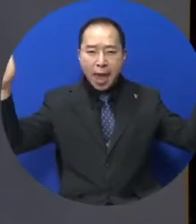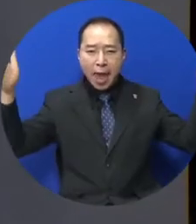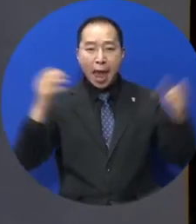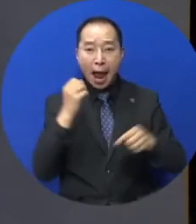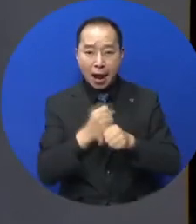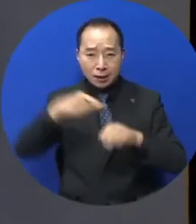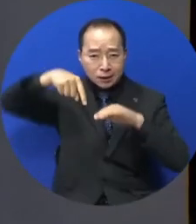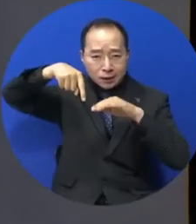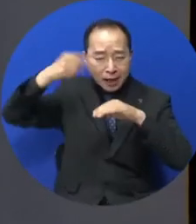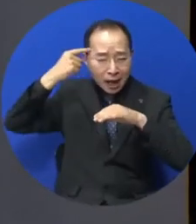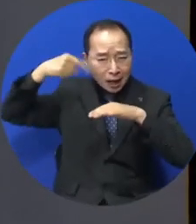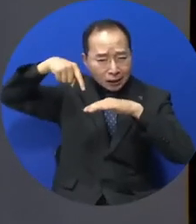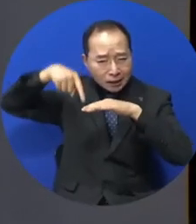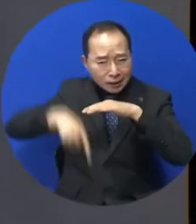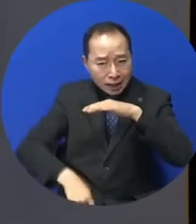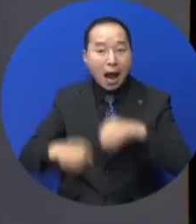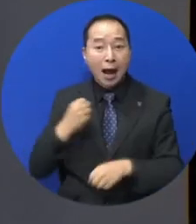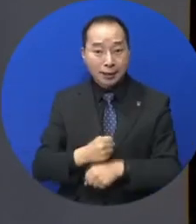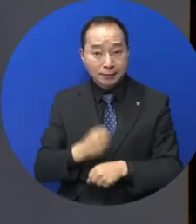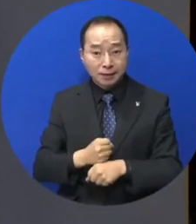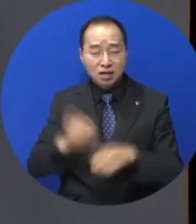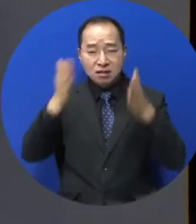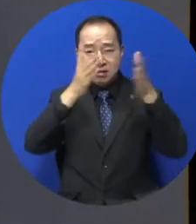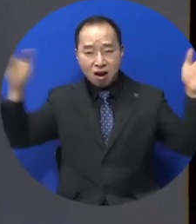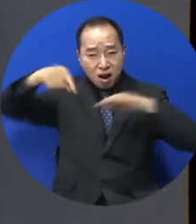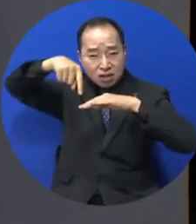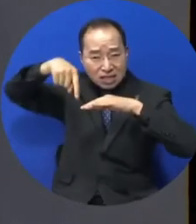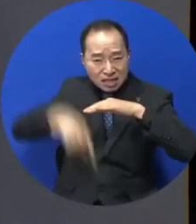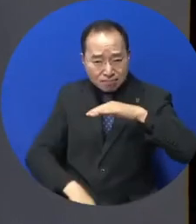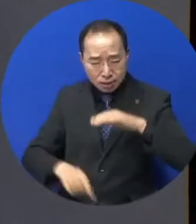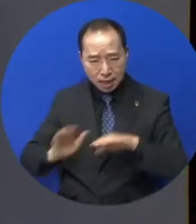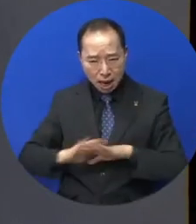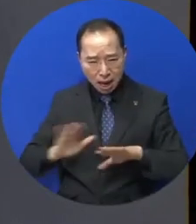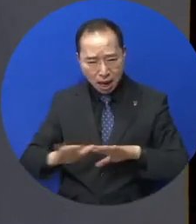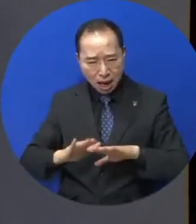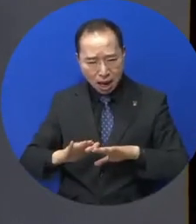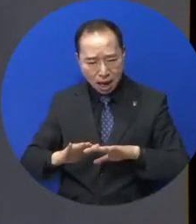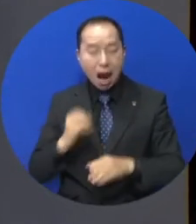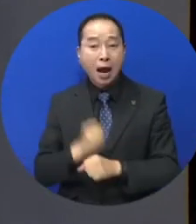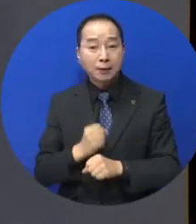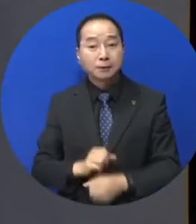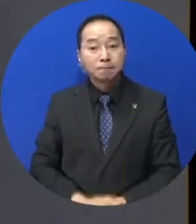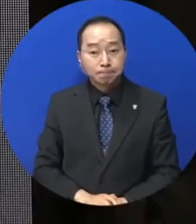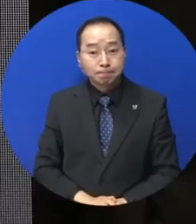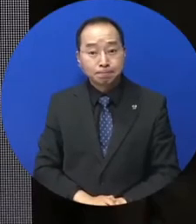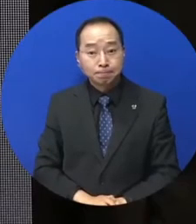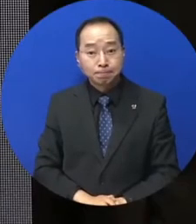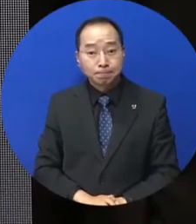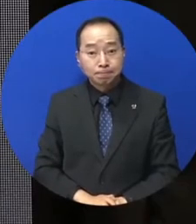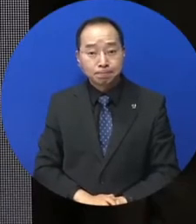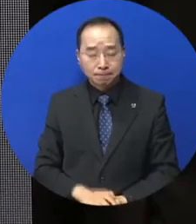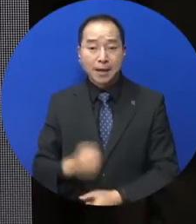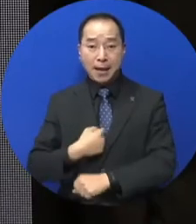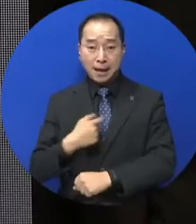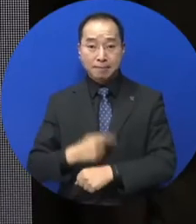깊게 생각하겠습니다. 넓고 깊은 해답을 찾겠습니다. 그렇습니다.